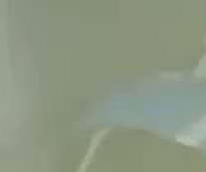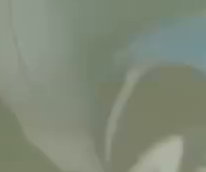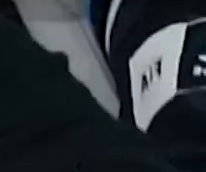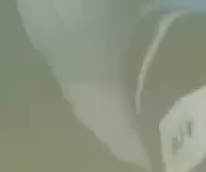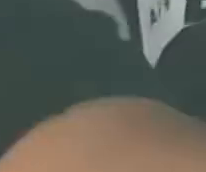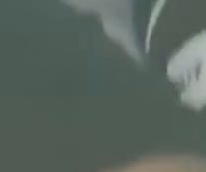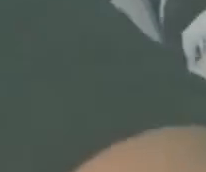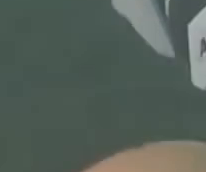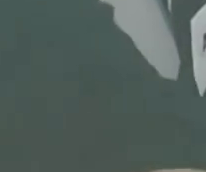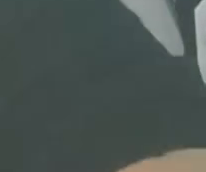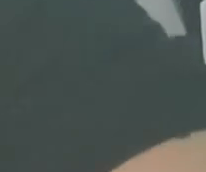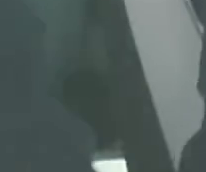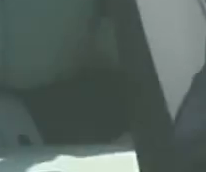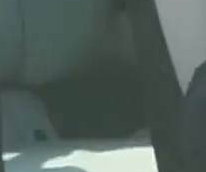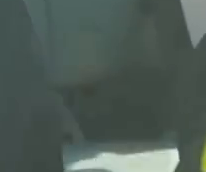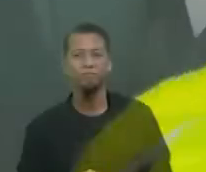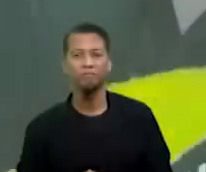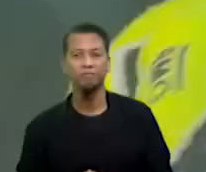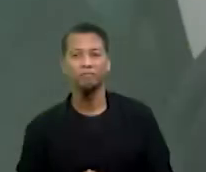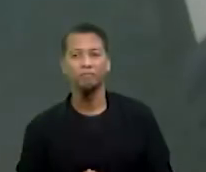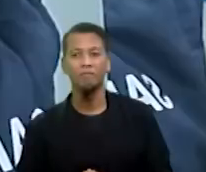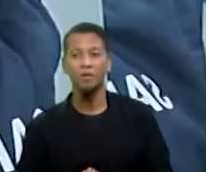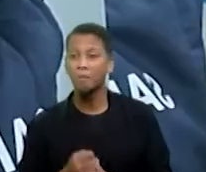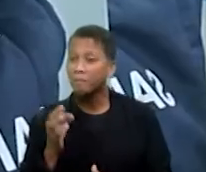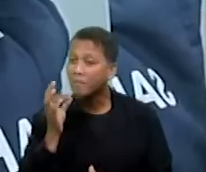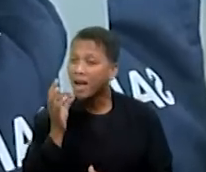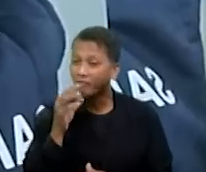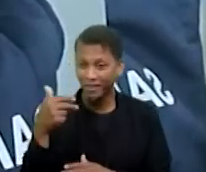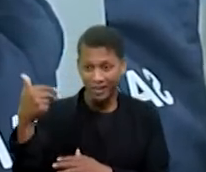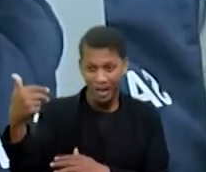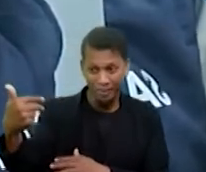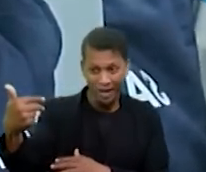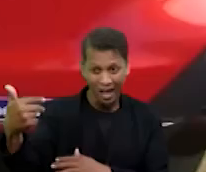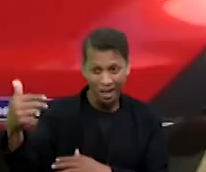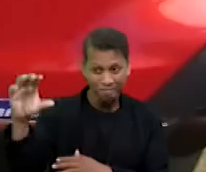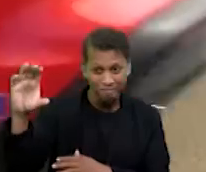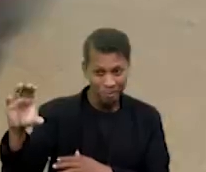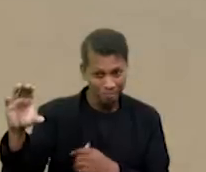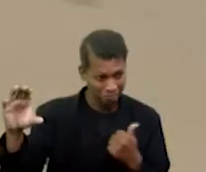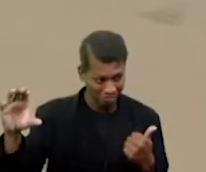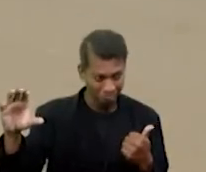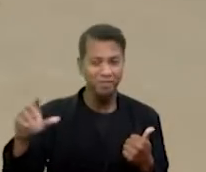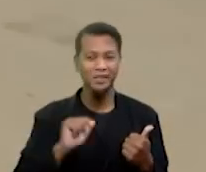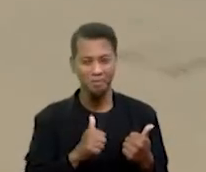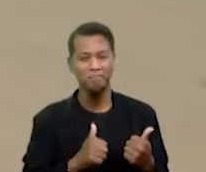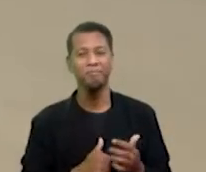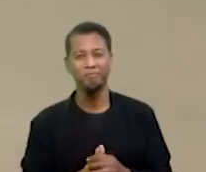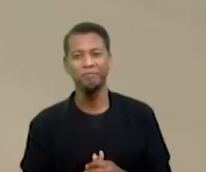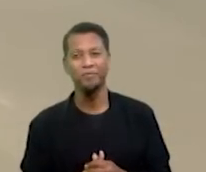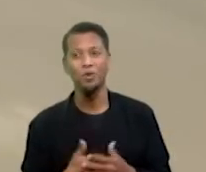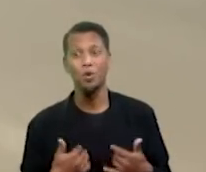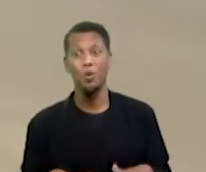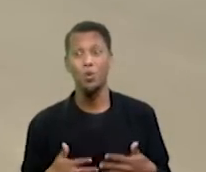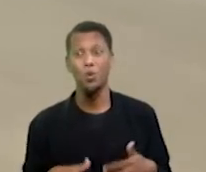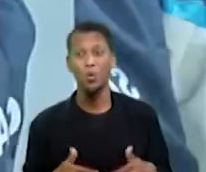So I put my camera in here and I must use safety belt, right? Okay. Are you ready? I'm really ready, Bruno. Wow! Ini